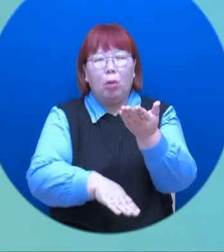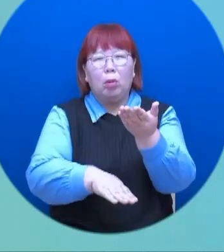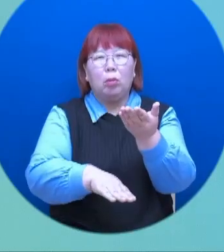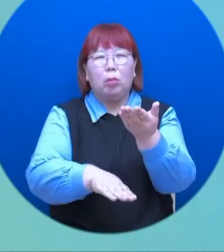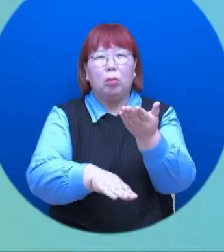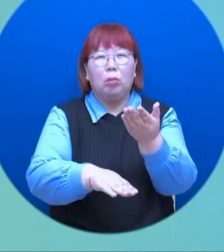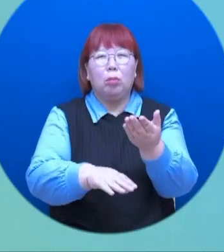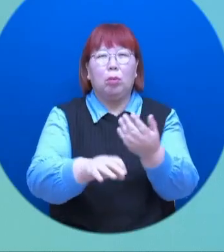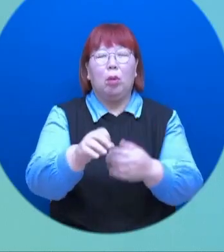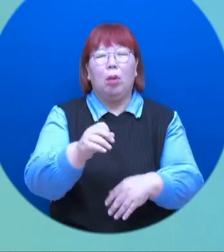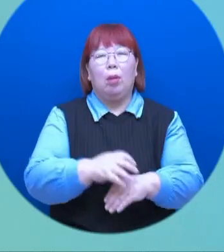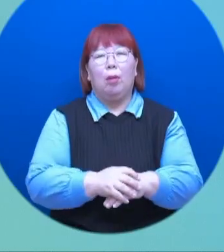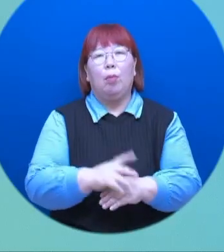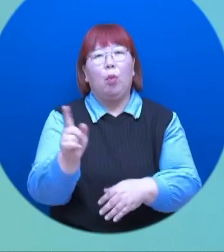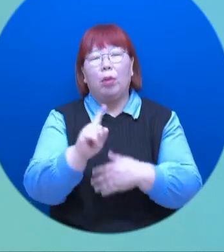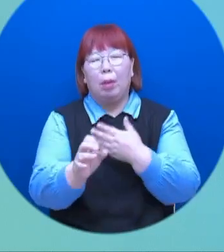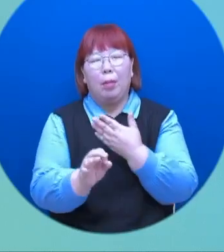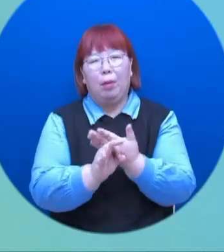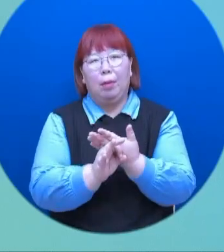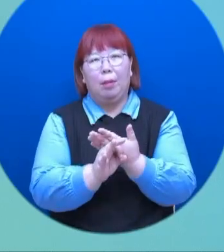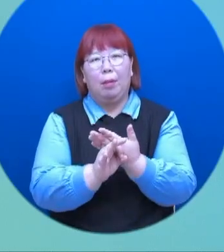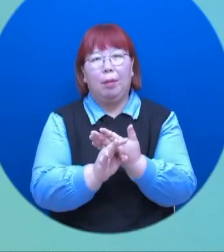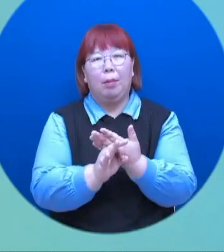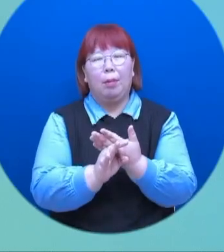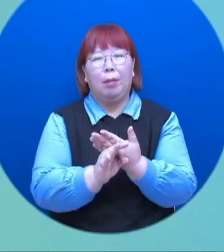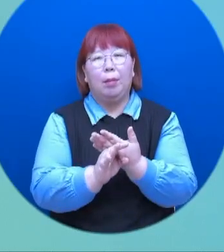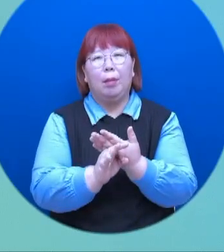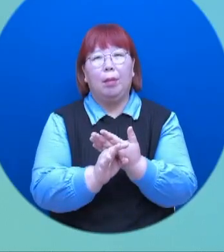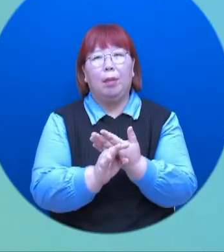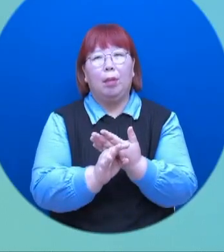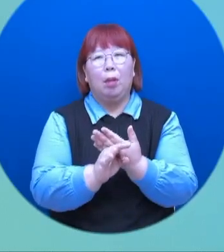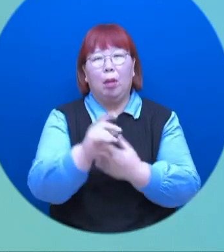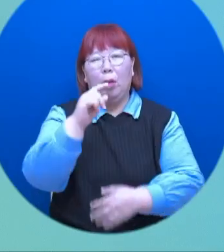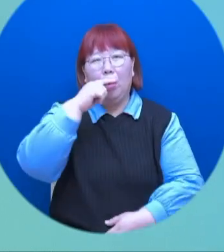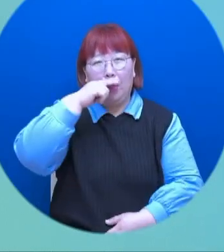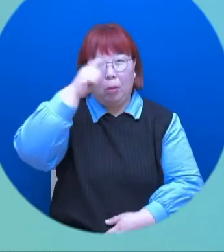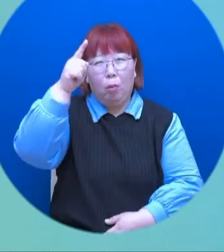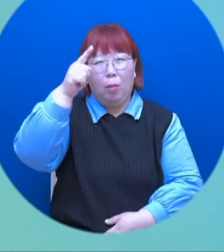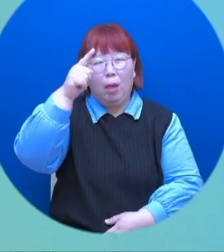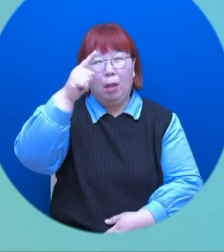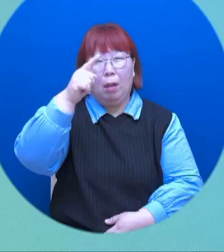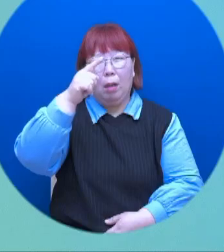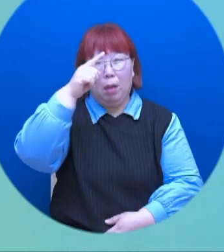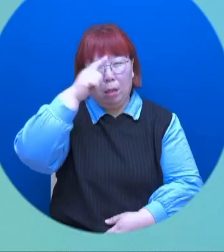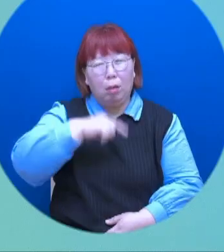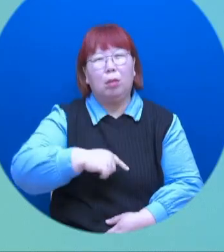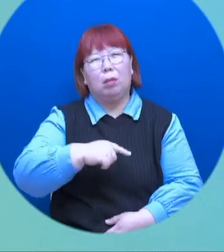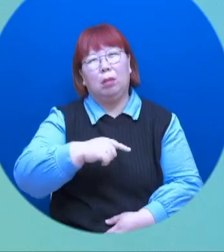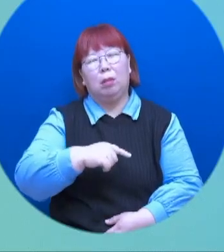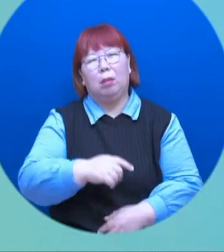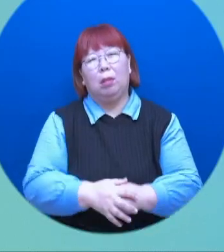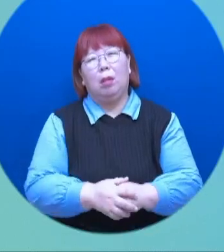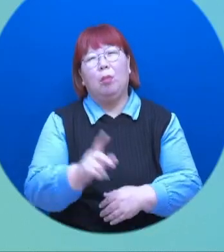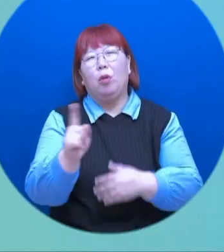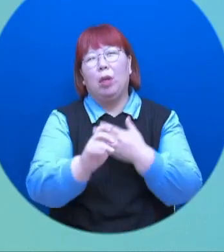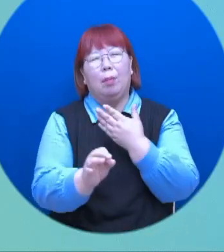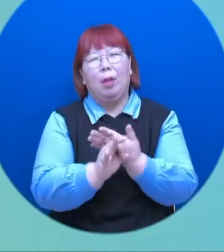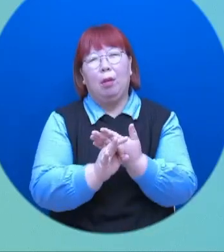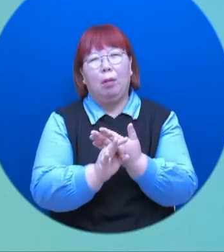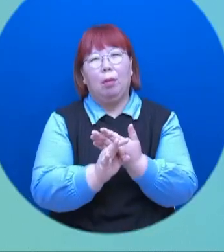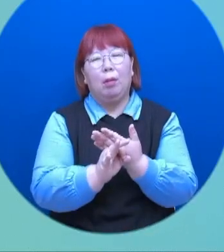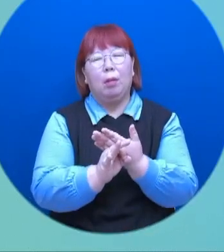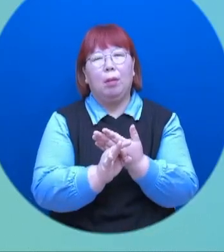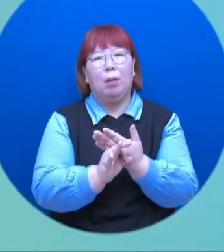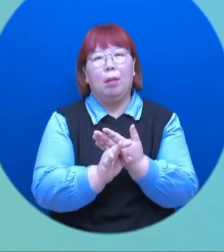동전의 양면처럼 항상 따라다니죠. 교만과 열등입니다. 비교 속에서